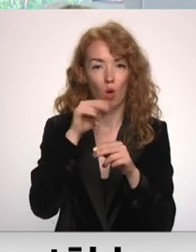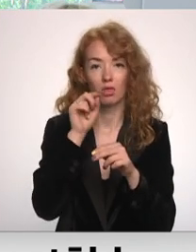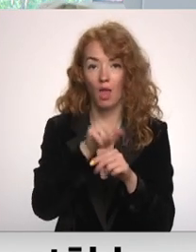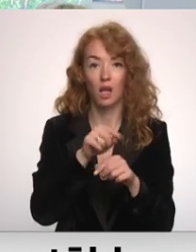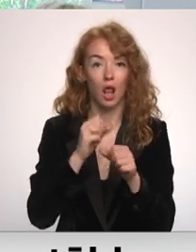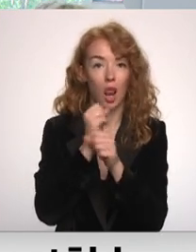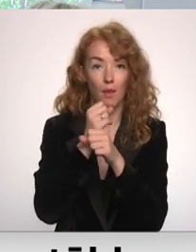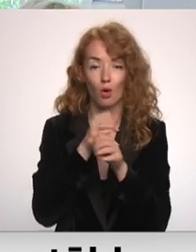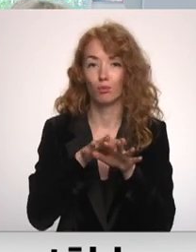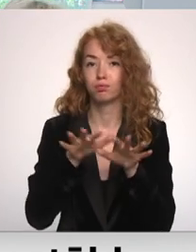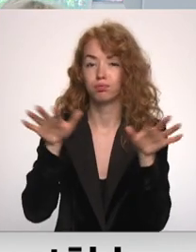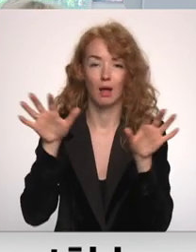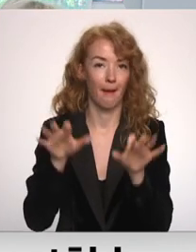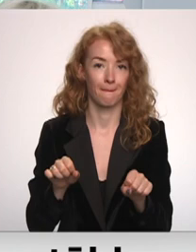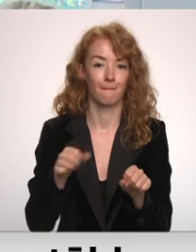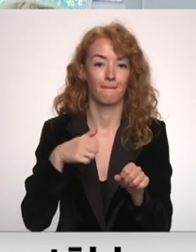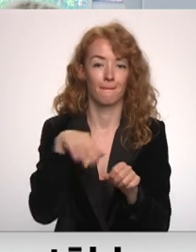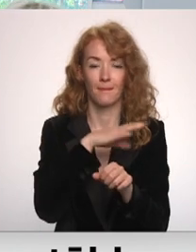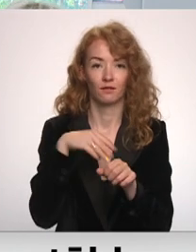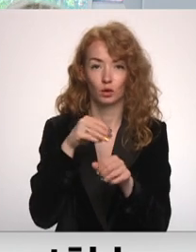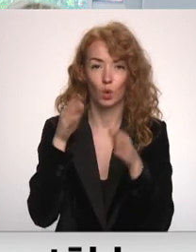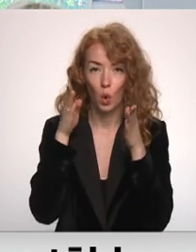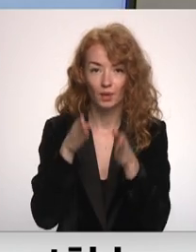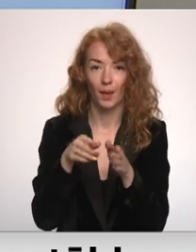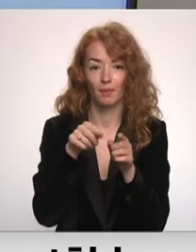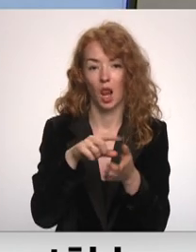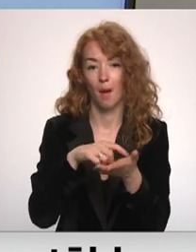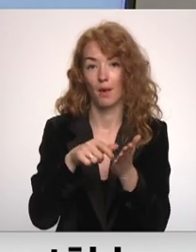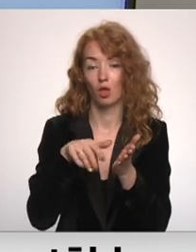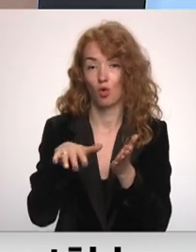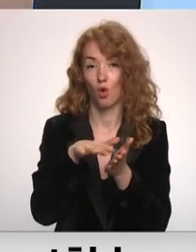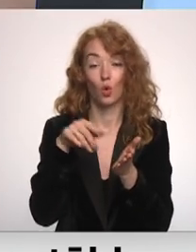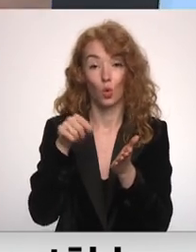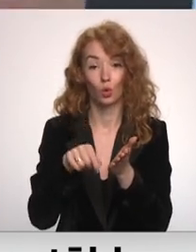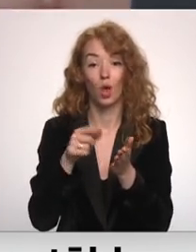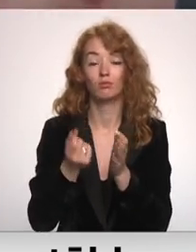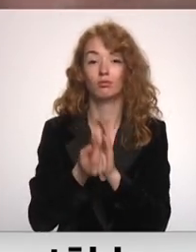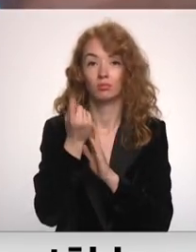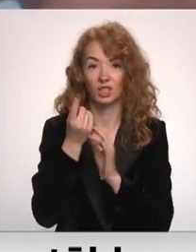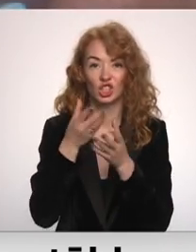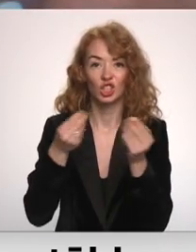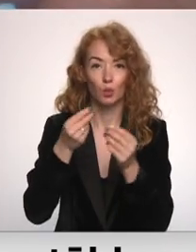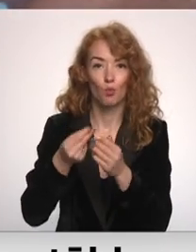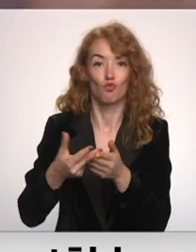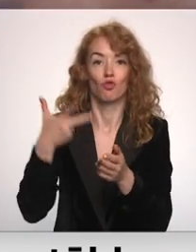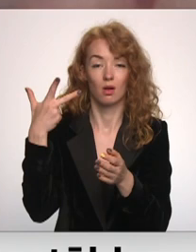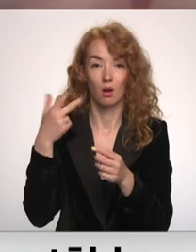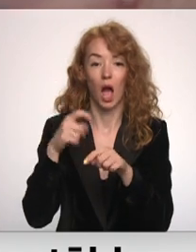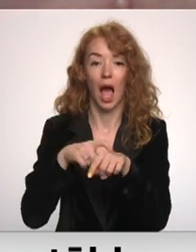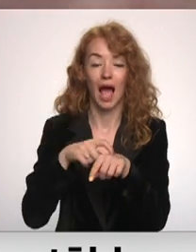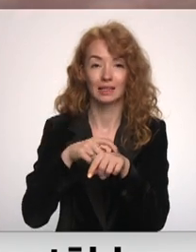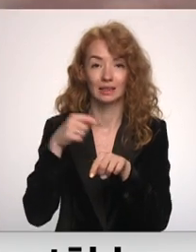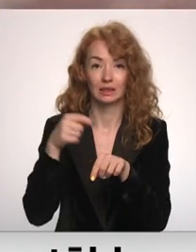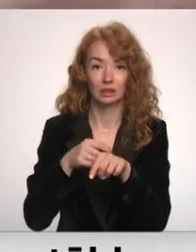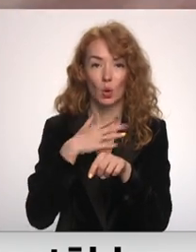neies ar gaisu. Mēs visu koncentrējam tajā laboratorijā. Pērtiķu bakas nosaka šķidrumā, kas paņemts no pūslīša. Asinīs vīrus